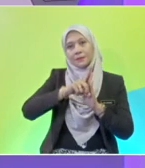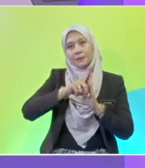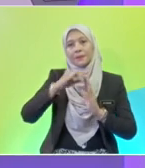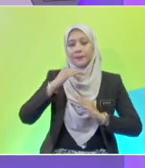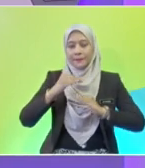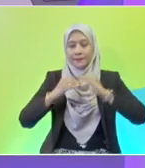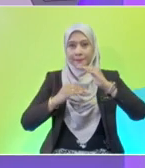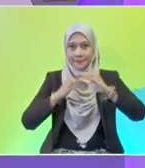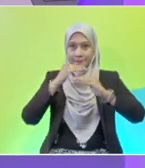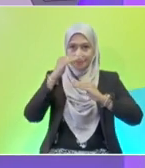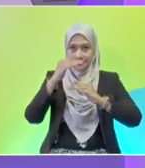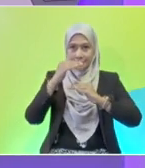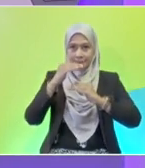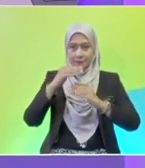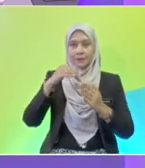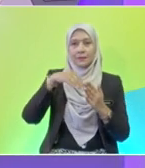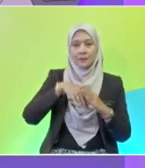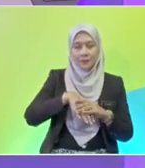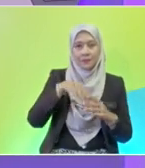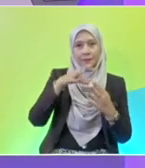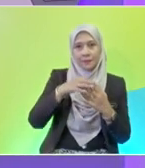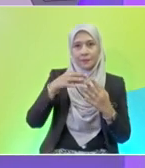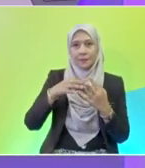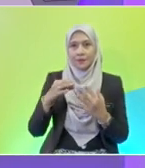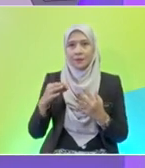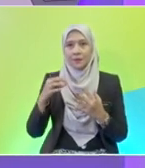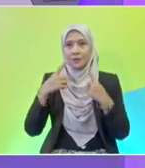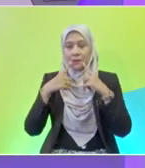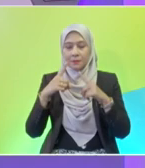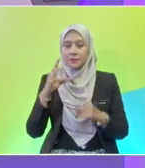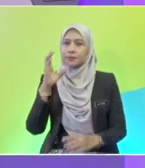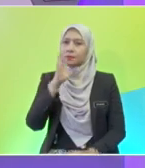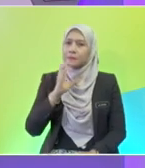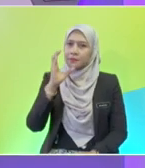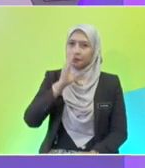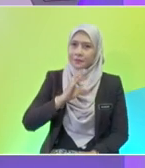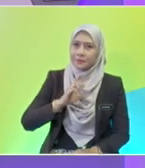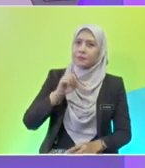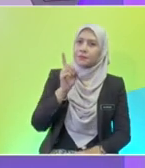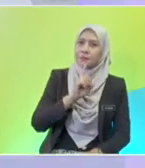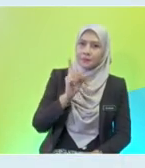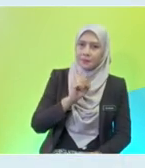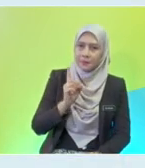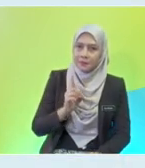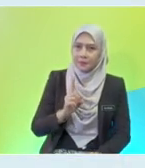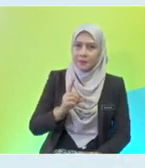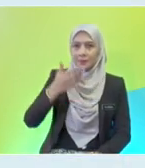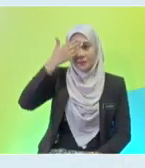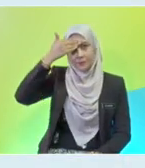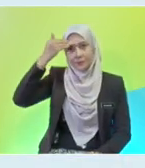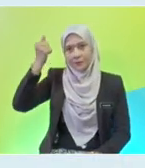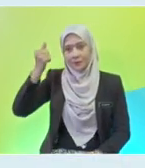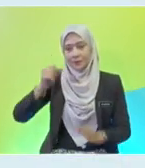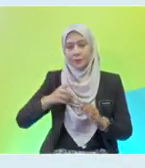jawaban IBC dan di kita cari manakah pilihan yang menyebabkan suhu paskitaran meningkat